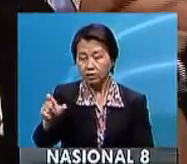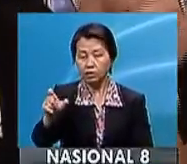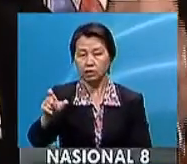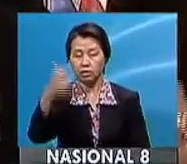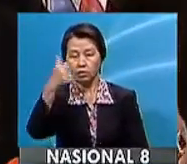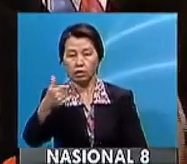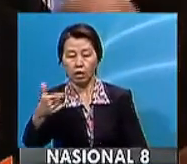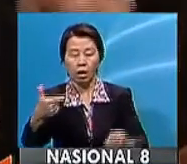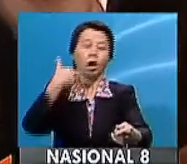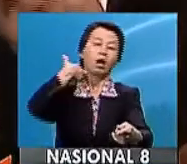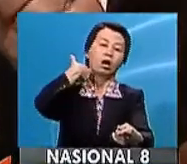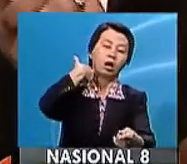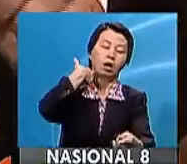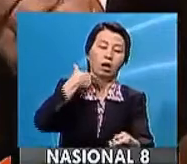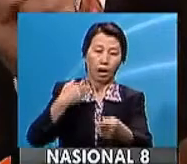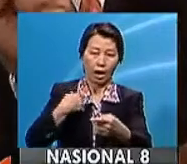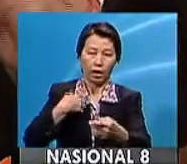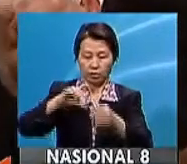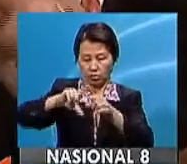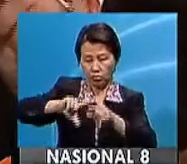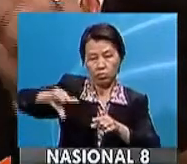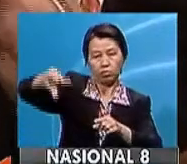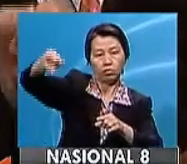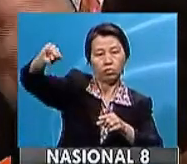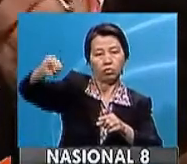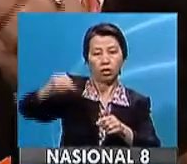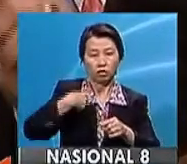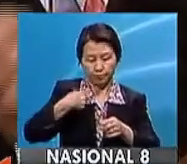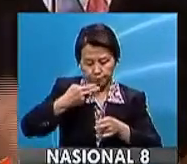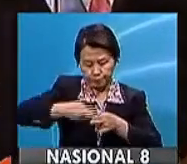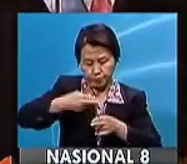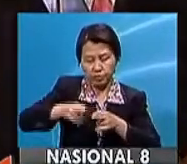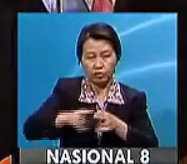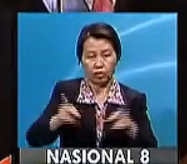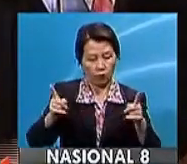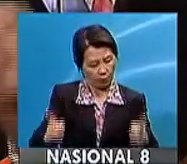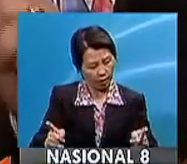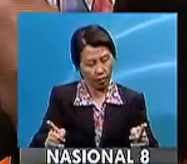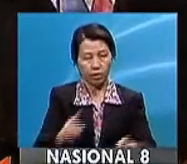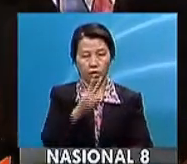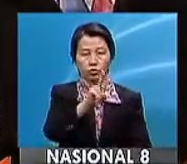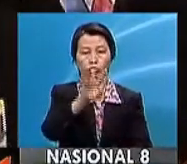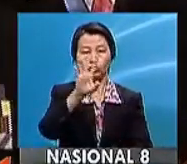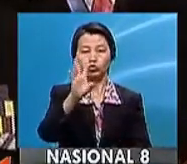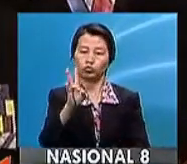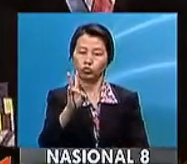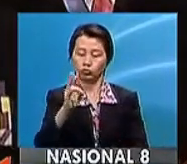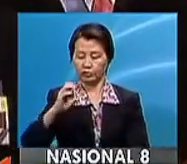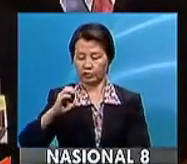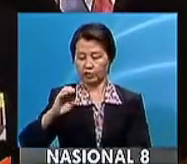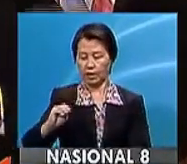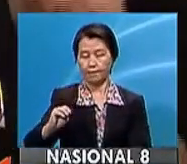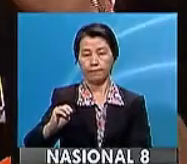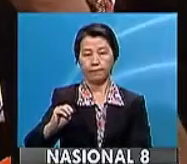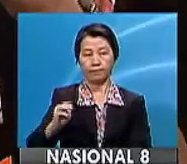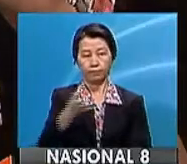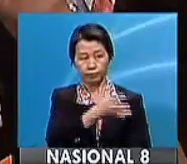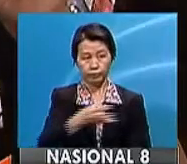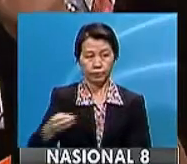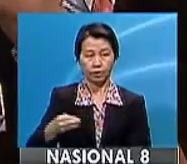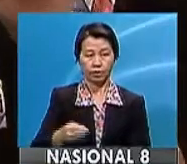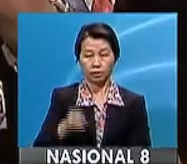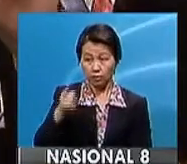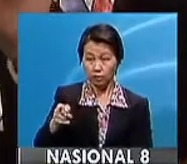dan memegang sebilah Parang sebelah pisau iaitu sepanjang 27 cm dan